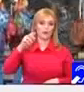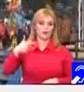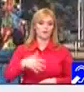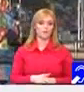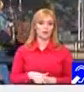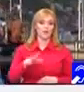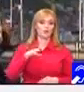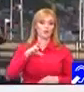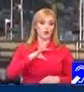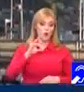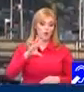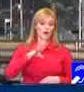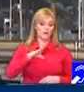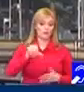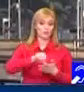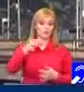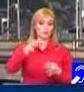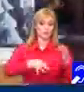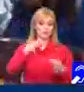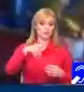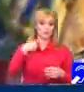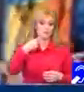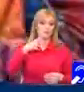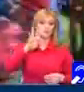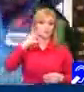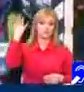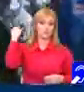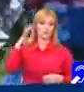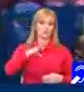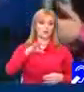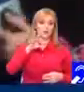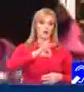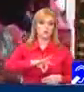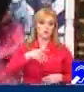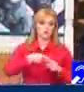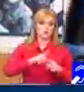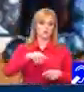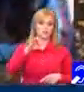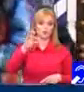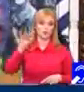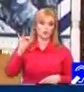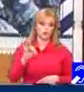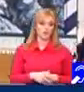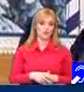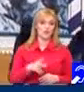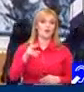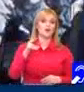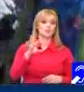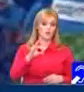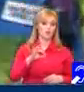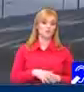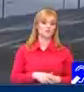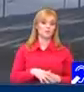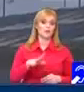fost absolviți de acuzația că ar fi folosit substanțe interzise în urmă cu 4 ani la Sochi. În plus, decizia de eliminare definitivă din viața